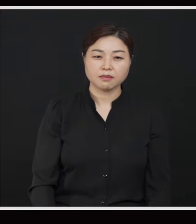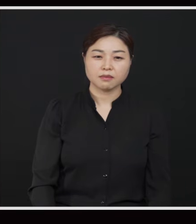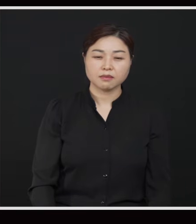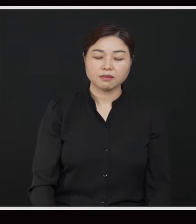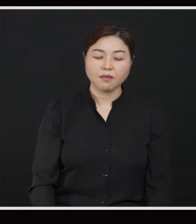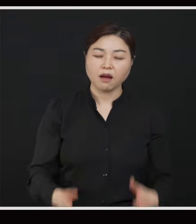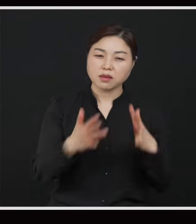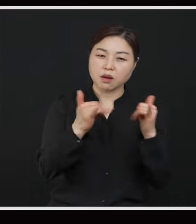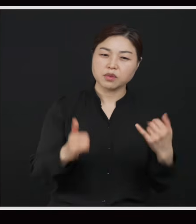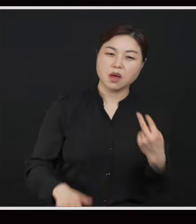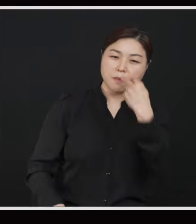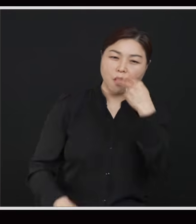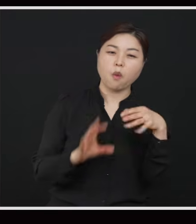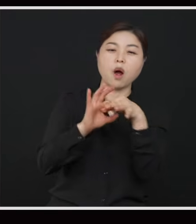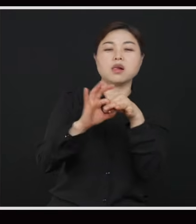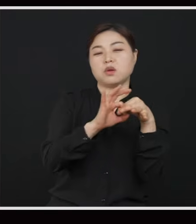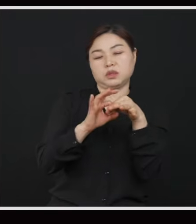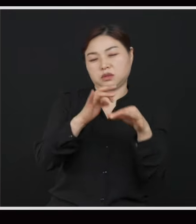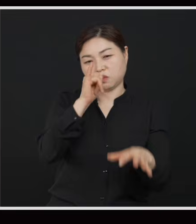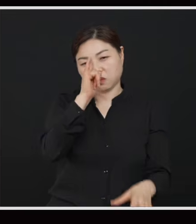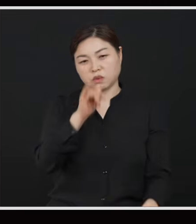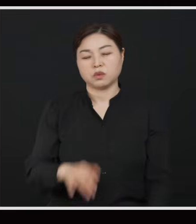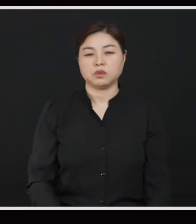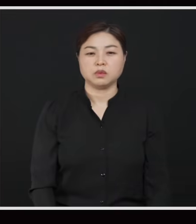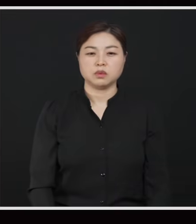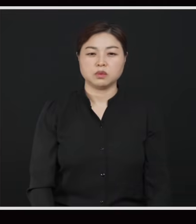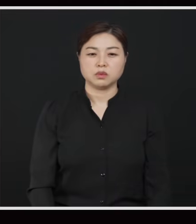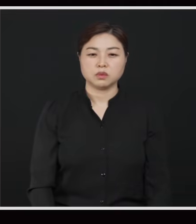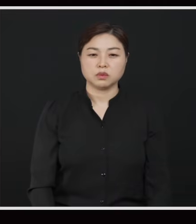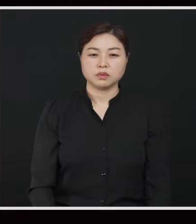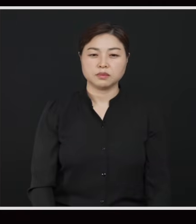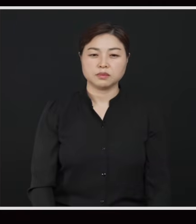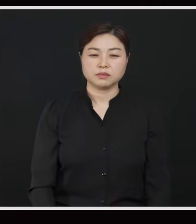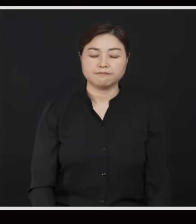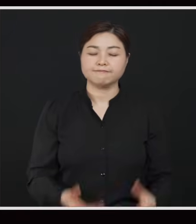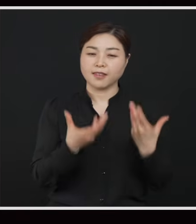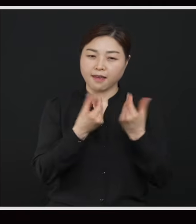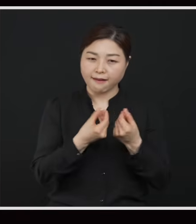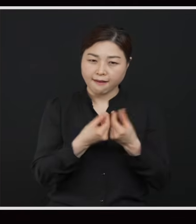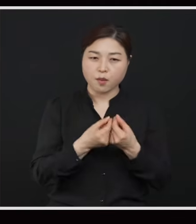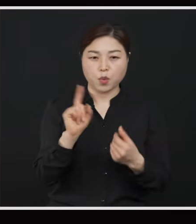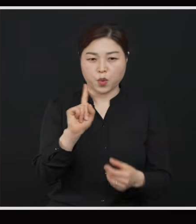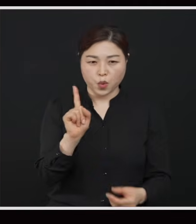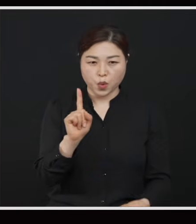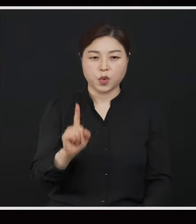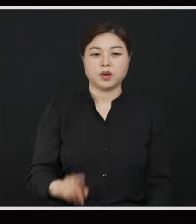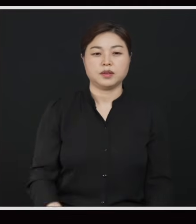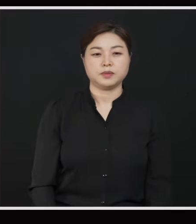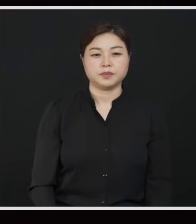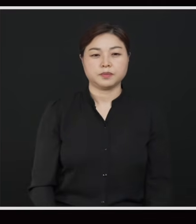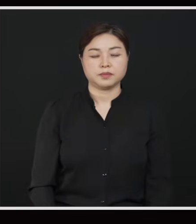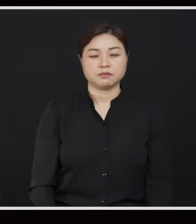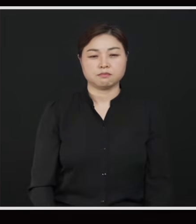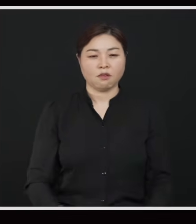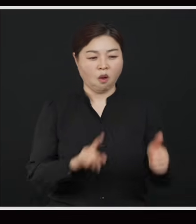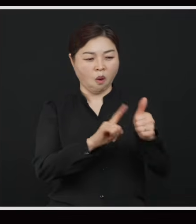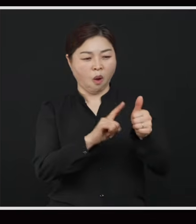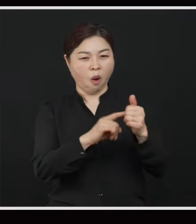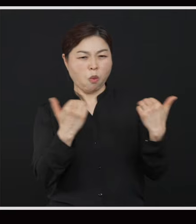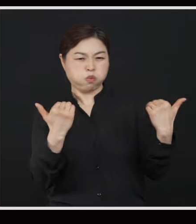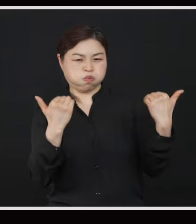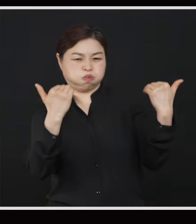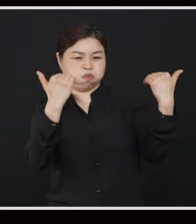사람들의 수명에 크게 영향을 미칠 수가 있어요. 그래서 그 한 예, 이 사람이